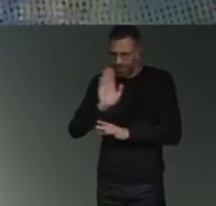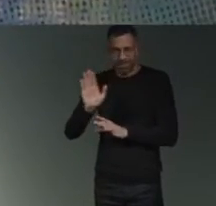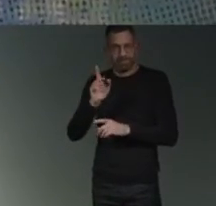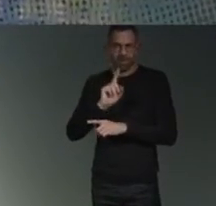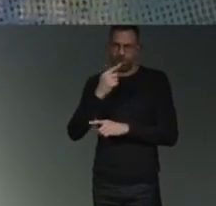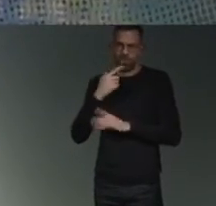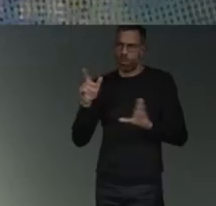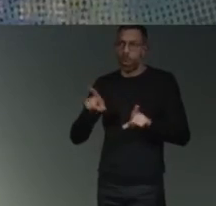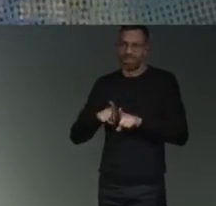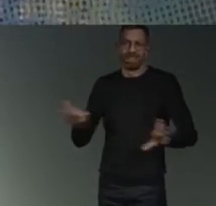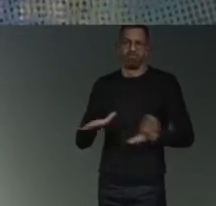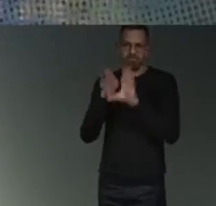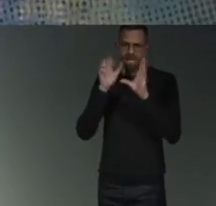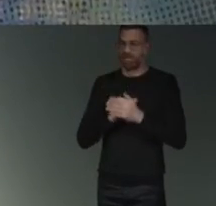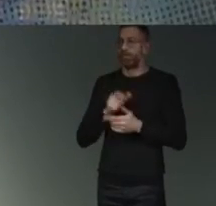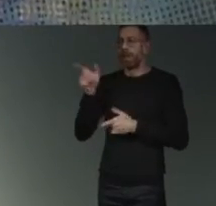une image dans ce mail